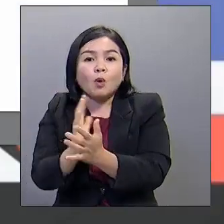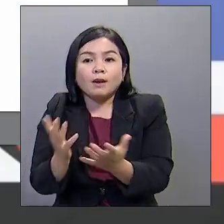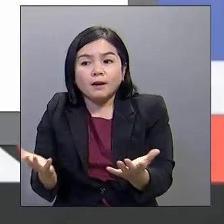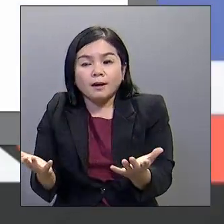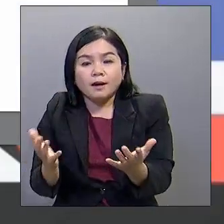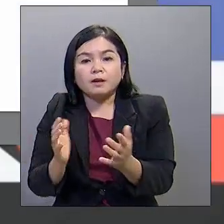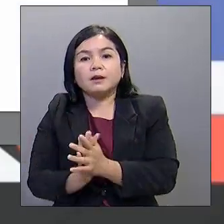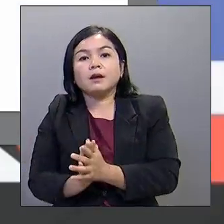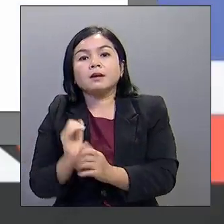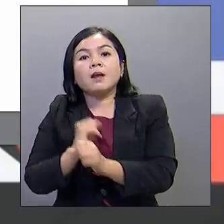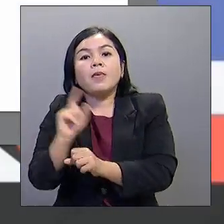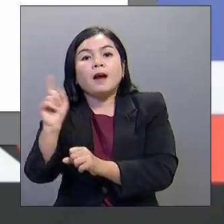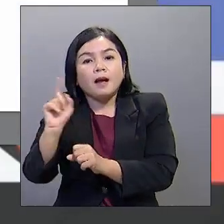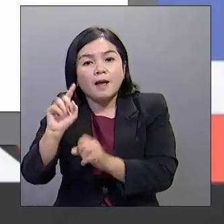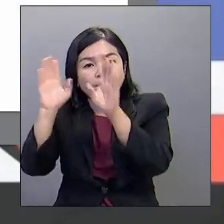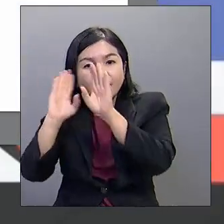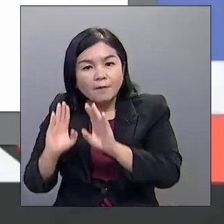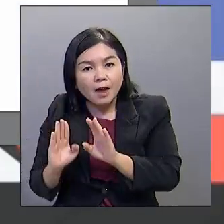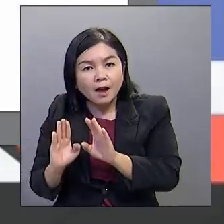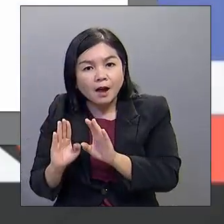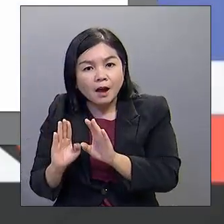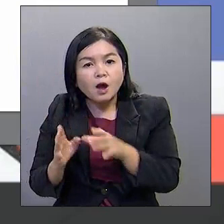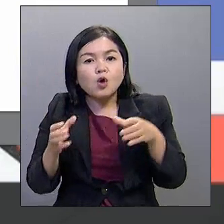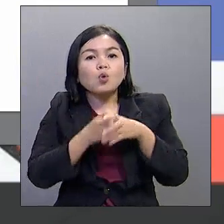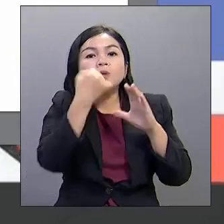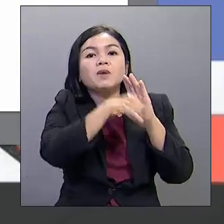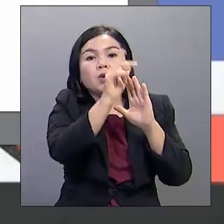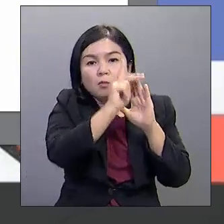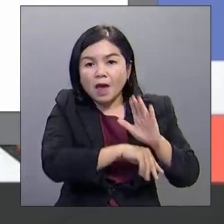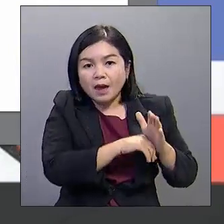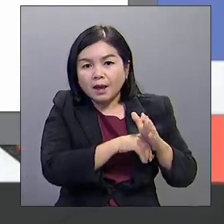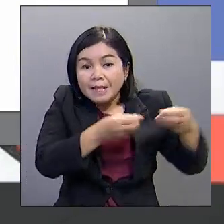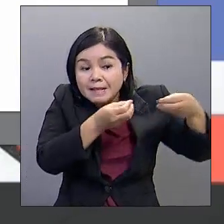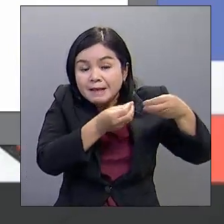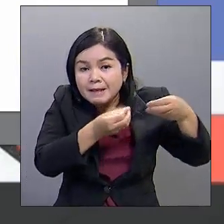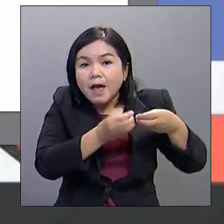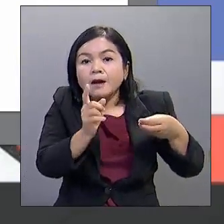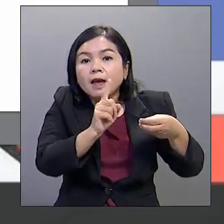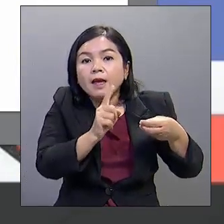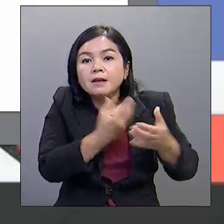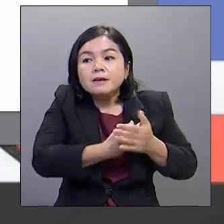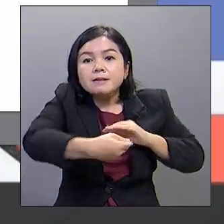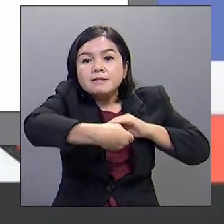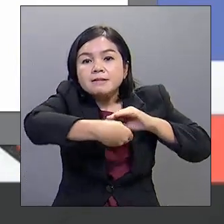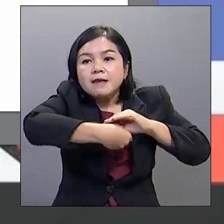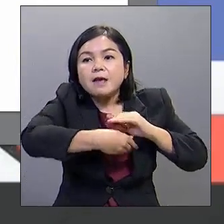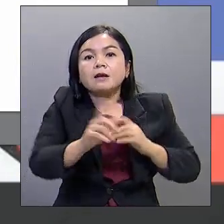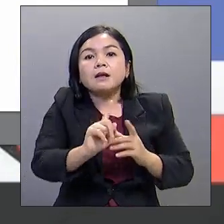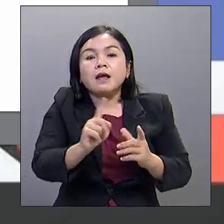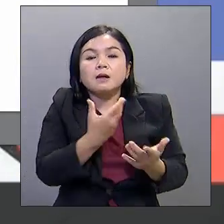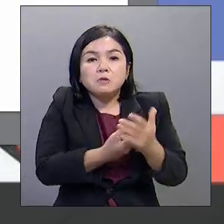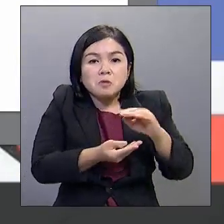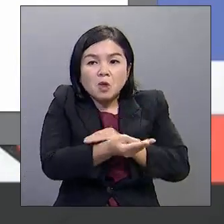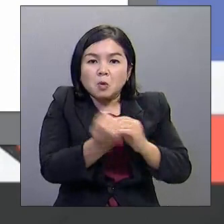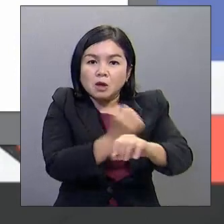นที่ทำมาหากินในธุรกิจสีดำผิดกฎหมายครับแน่นอนเลยเขาถึงจะได้เงินคุ้มค่ามากมากขนาดนี้